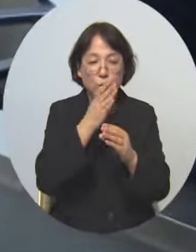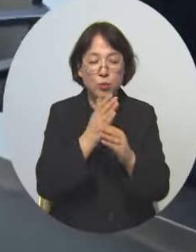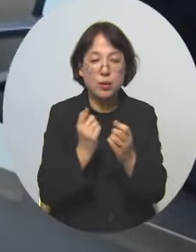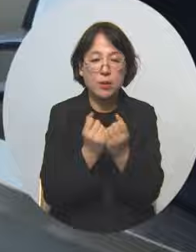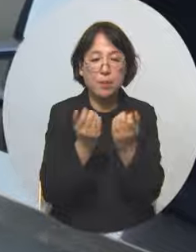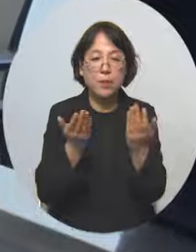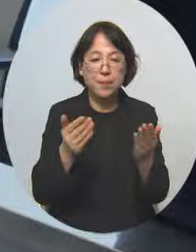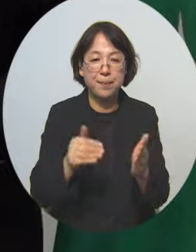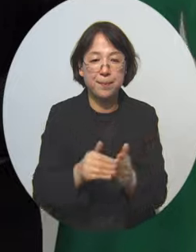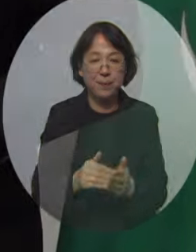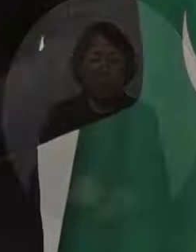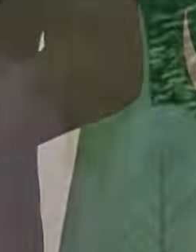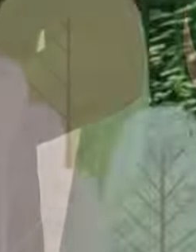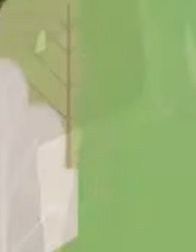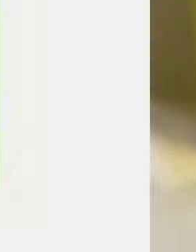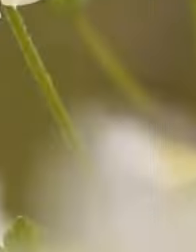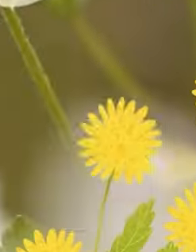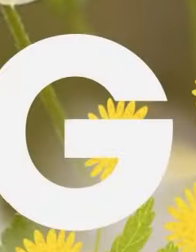설명했습니다.